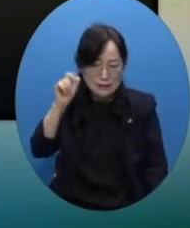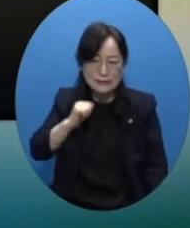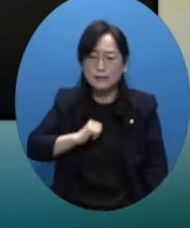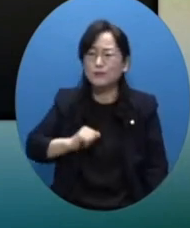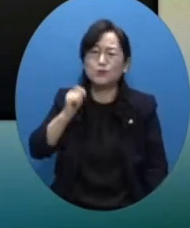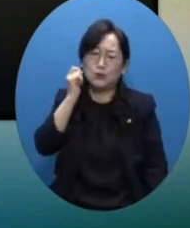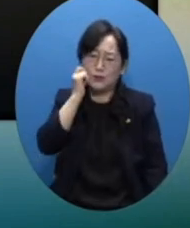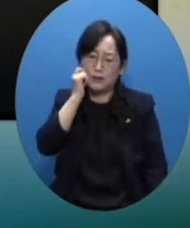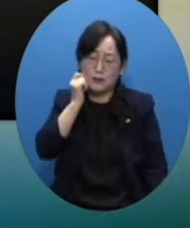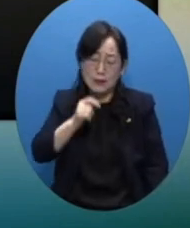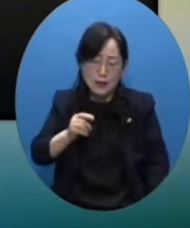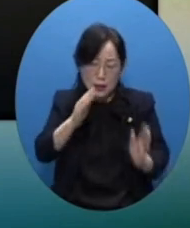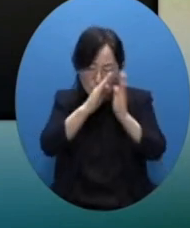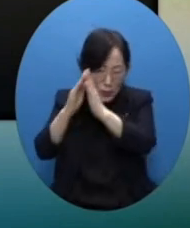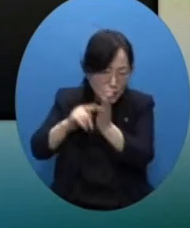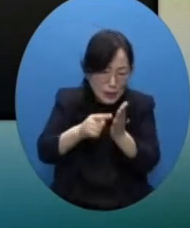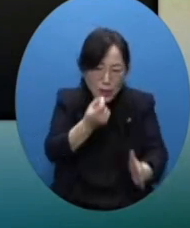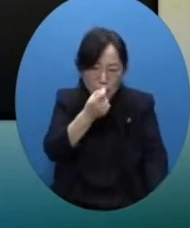약을 먹기 시작했습니다